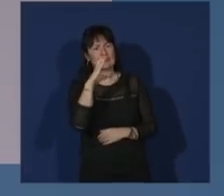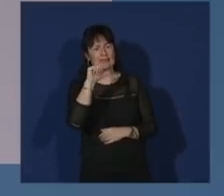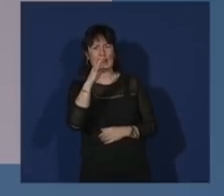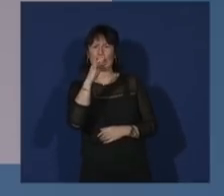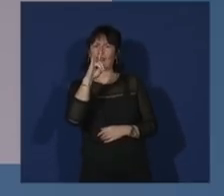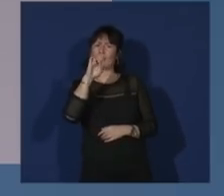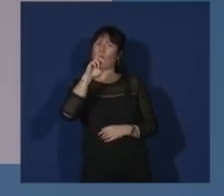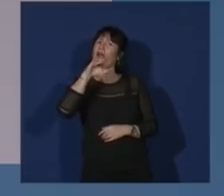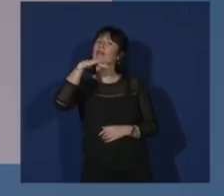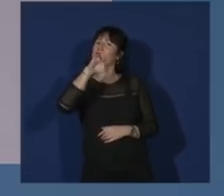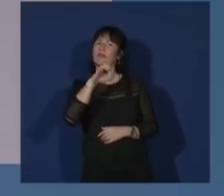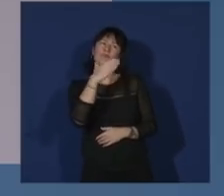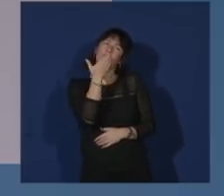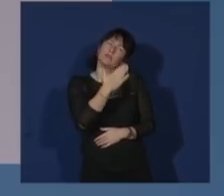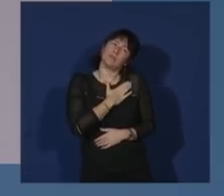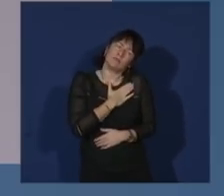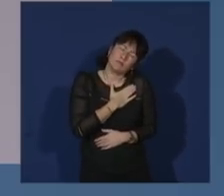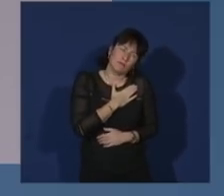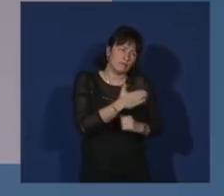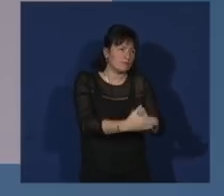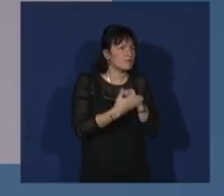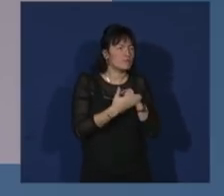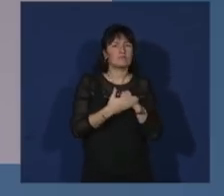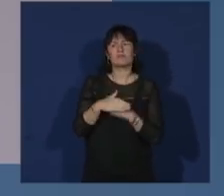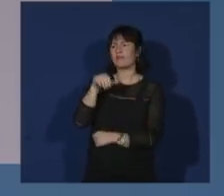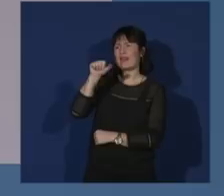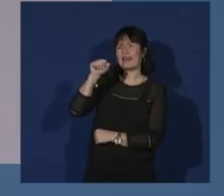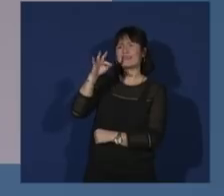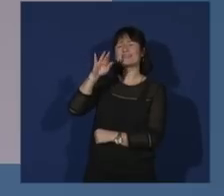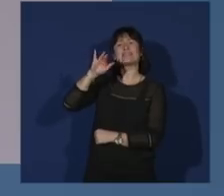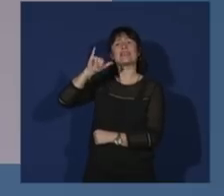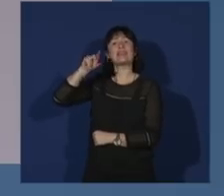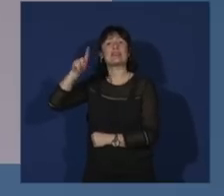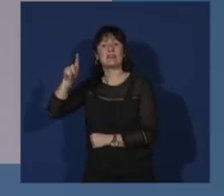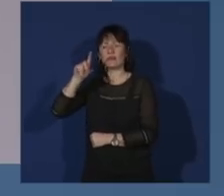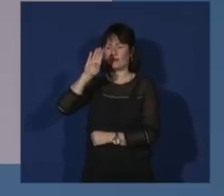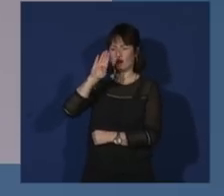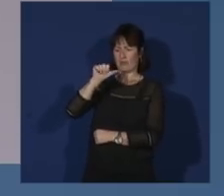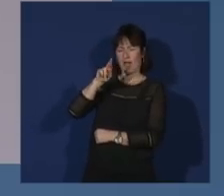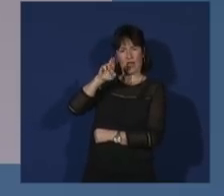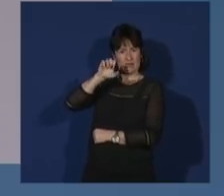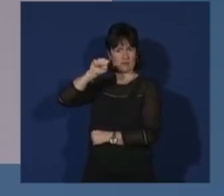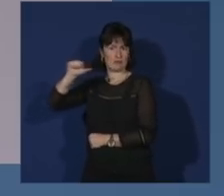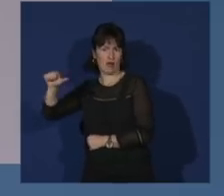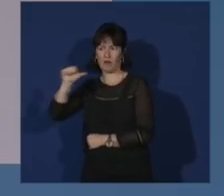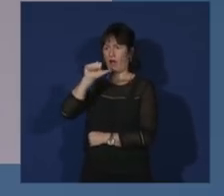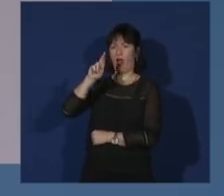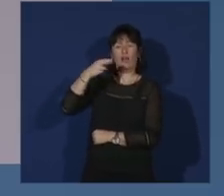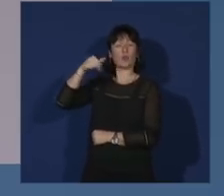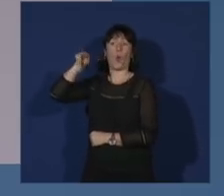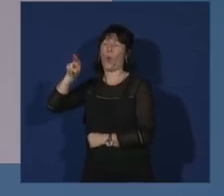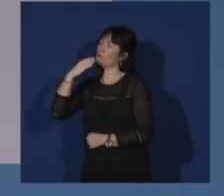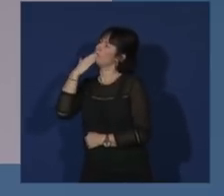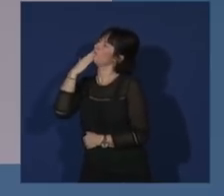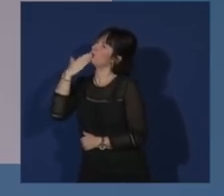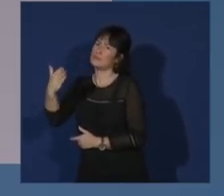Catherine, merci pour ta bienveillance. À Astrid, à Barisa, à Arnaud, merci pour votre dévouement